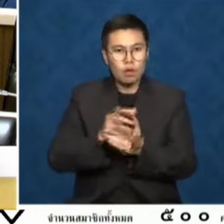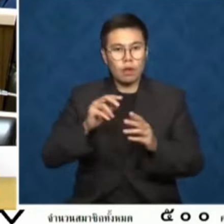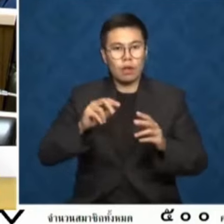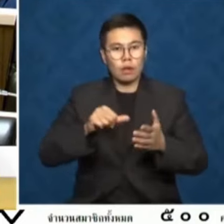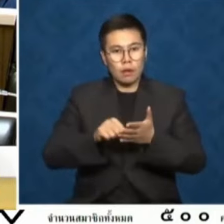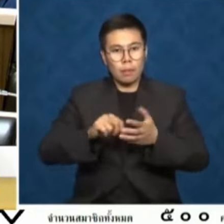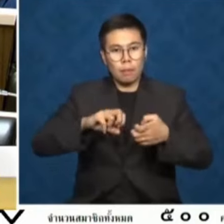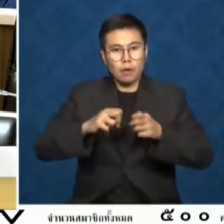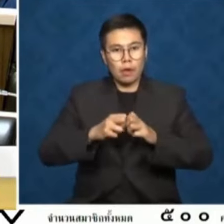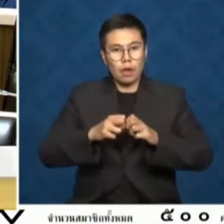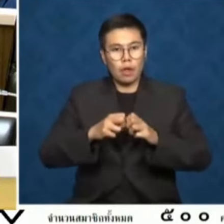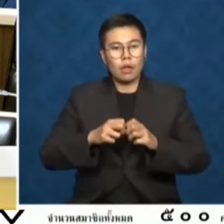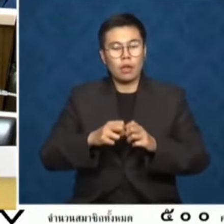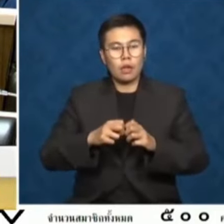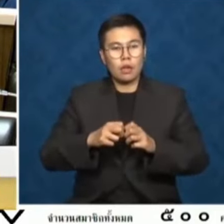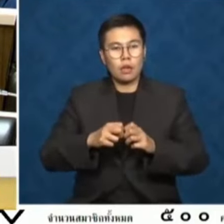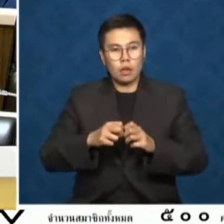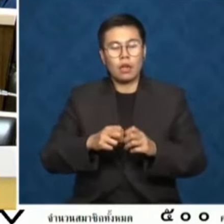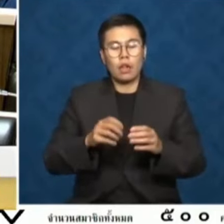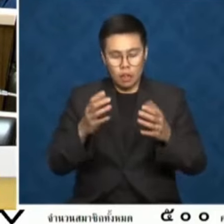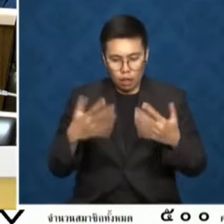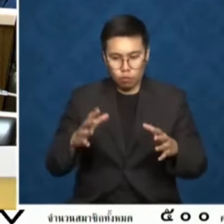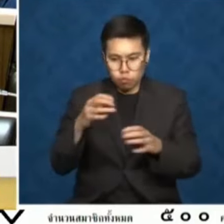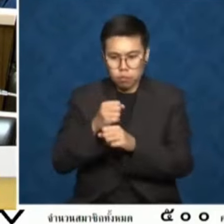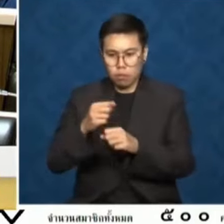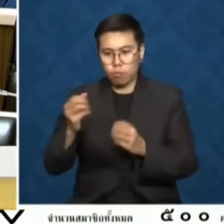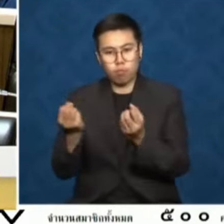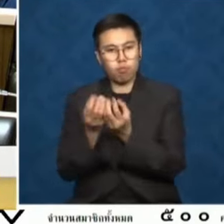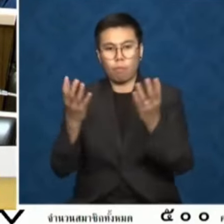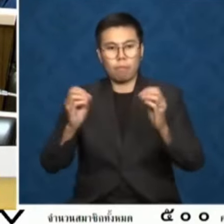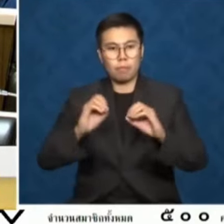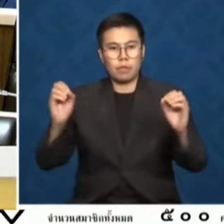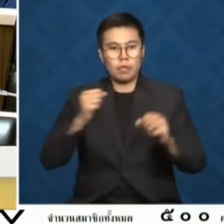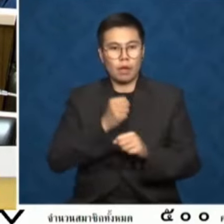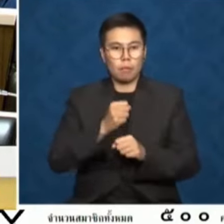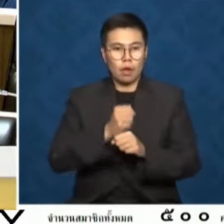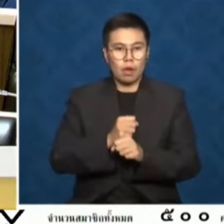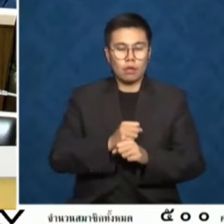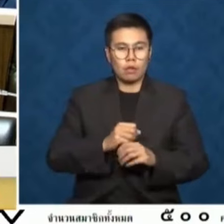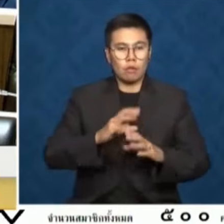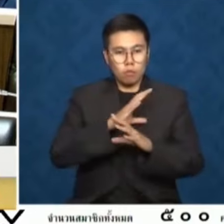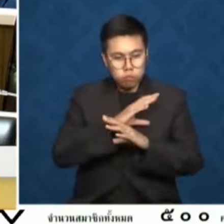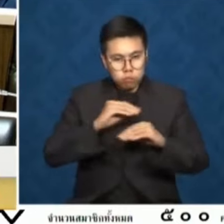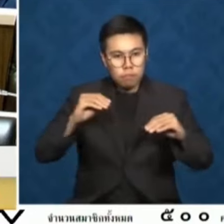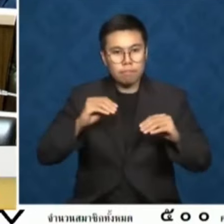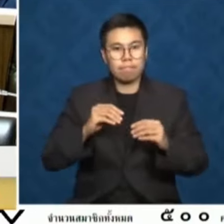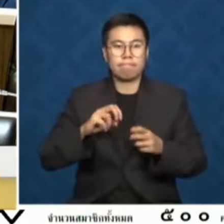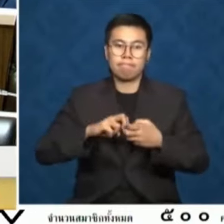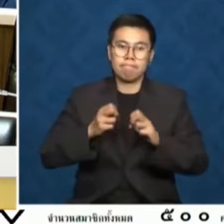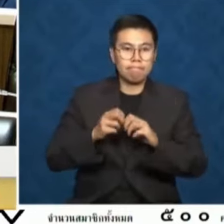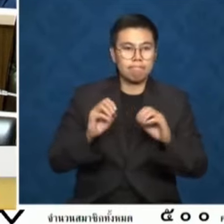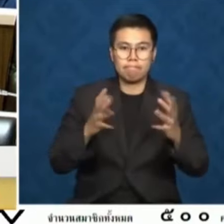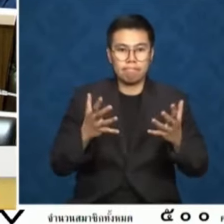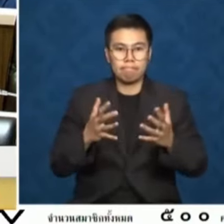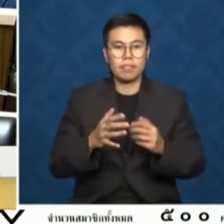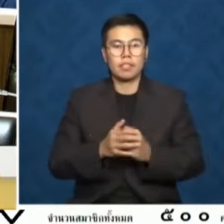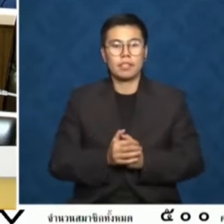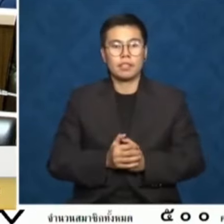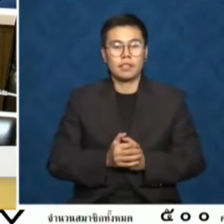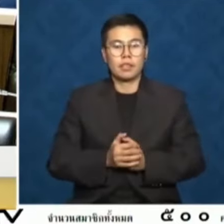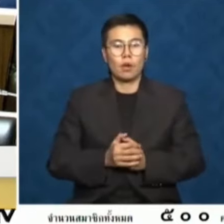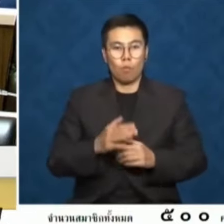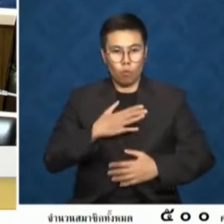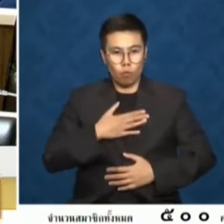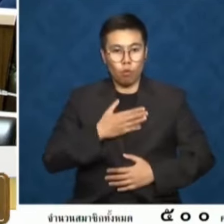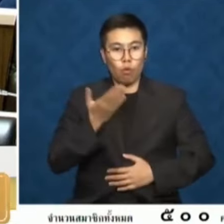าส่งผลกระทบต่อความมั่นคงของประเทศสร้างความสงบให้กับสังคมไม่ให้เกิดเหตุการณ์เช่นนี้อีกครับกระ